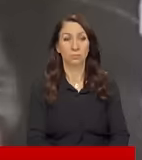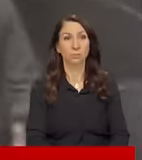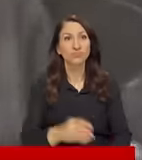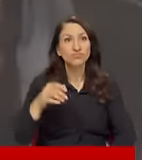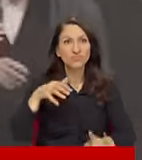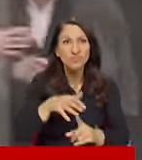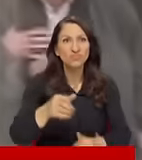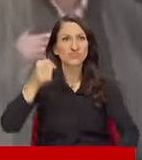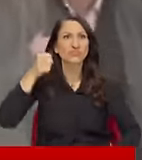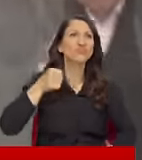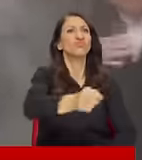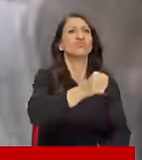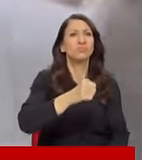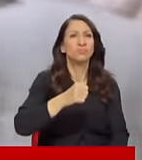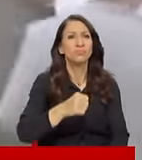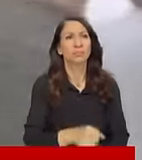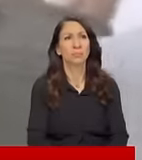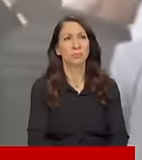Üstüne yürüdü, yumruğuyla sarstı.